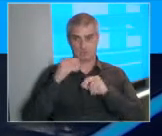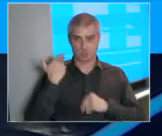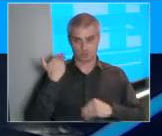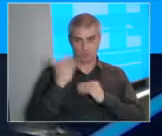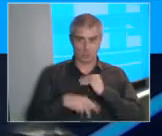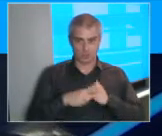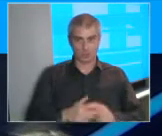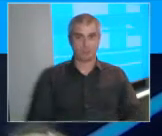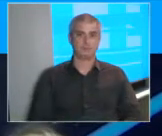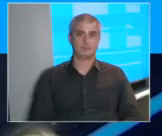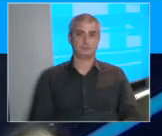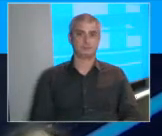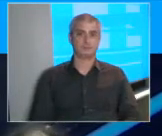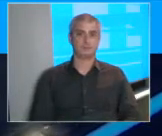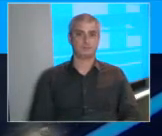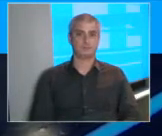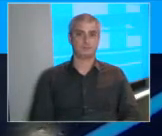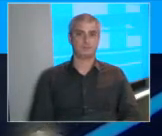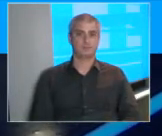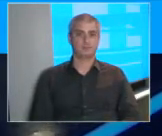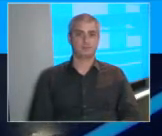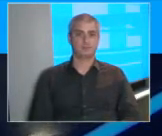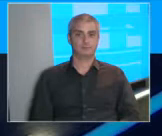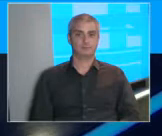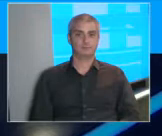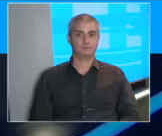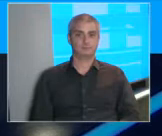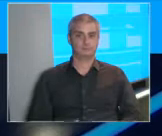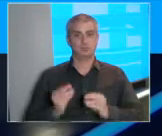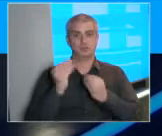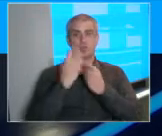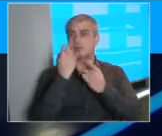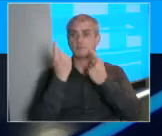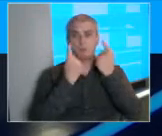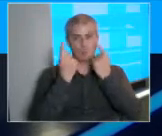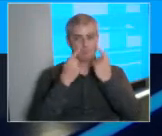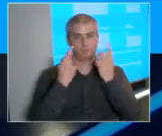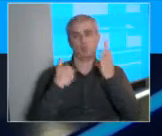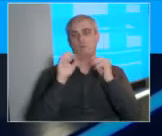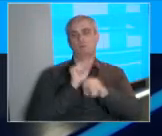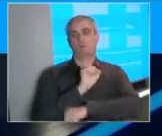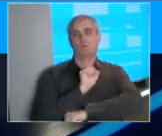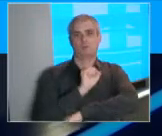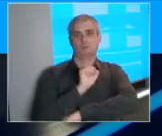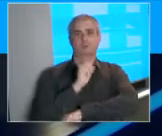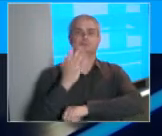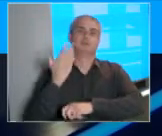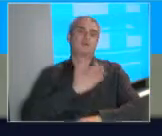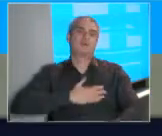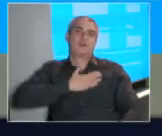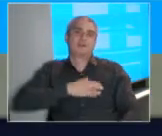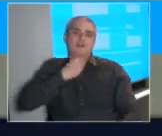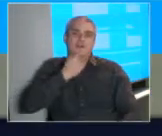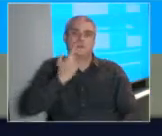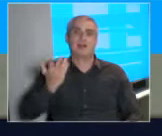הבחירות האחרונה. יש באמת עוד כמה בודדים, רובם מהאופוזיציה, לא נעים לי להגיד את